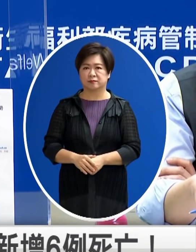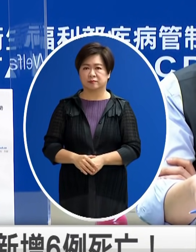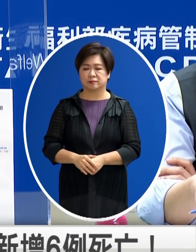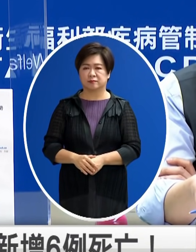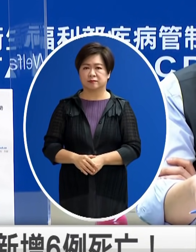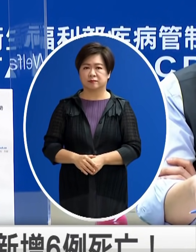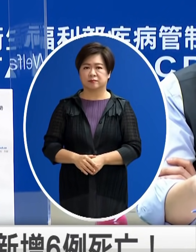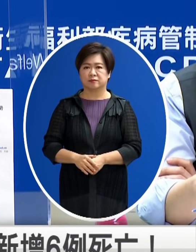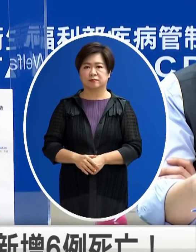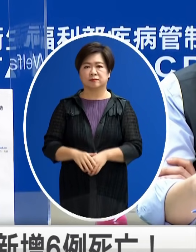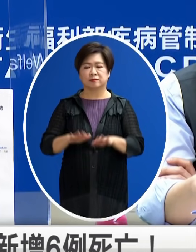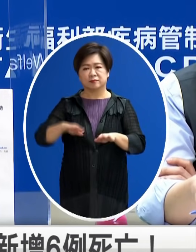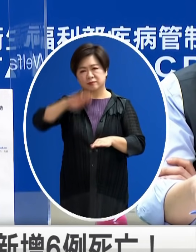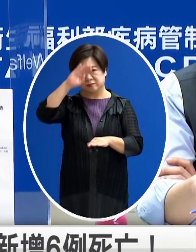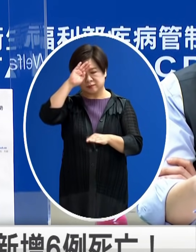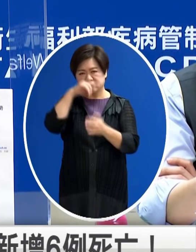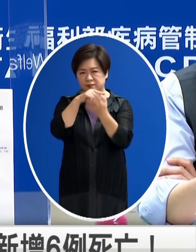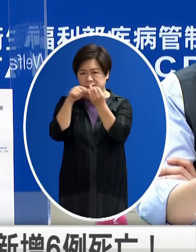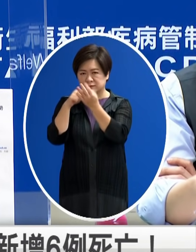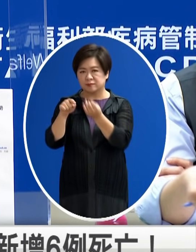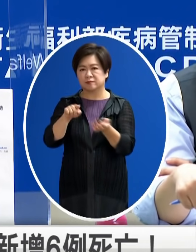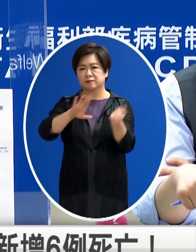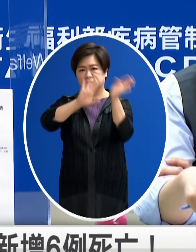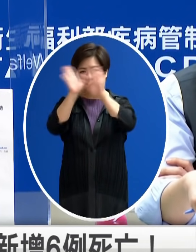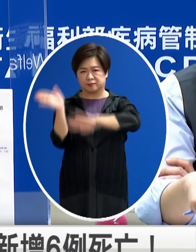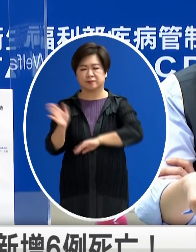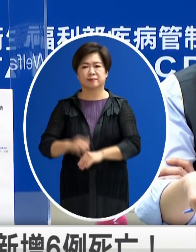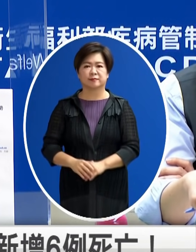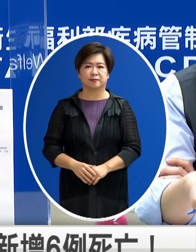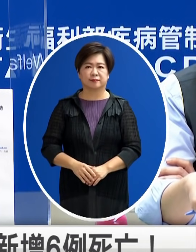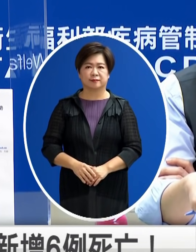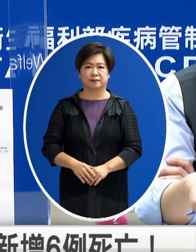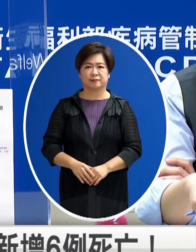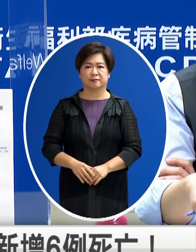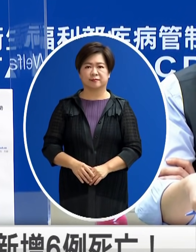关的一些确定病例的情况哈。